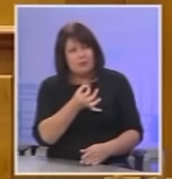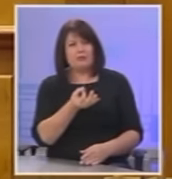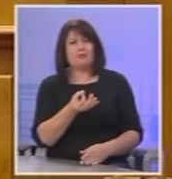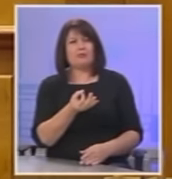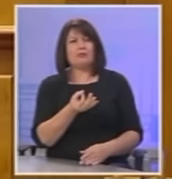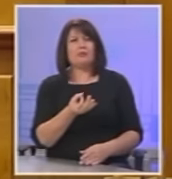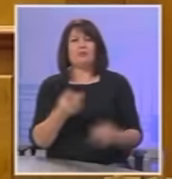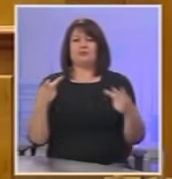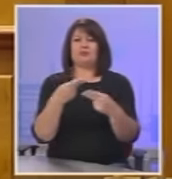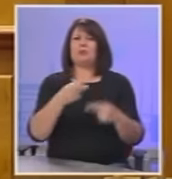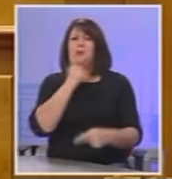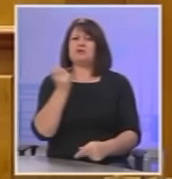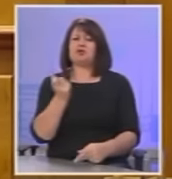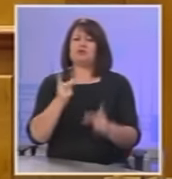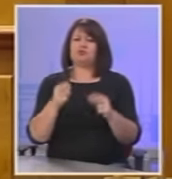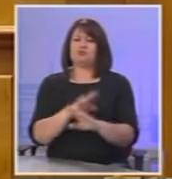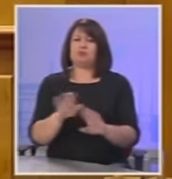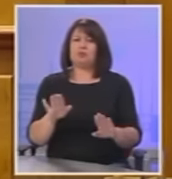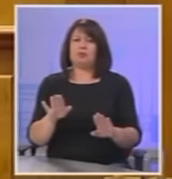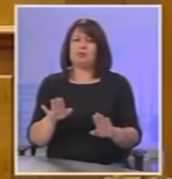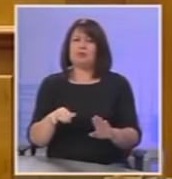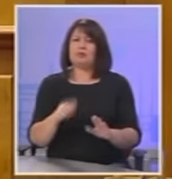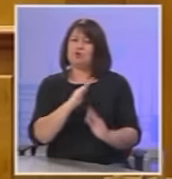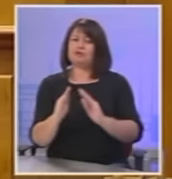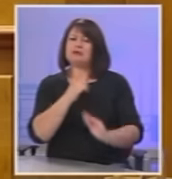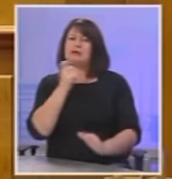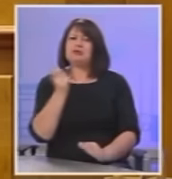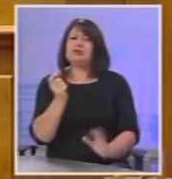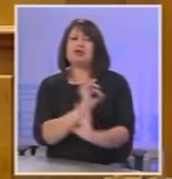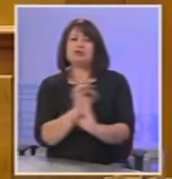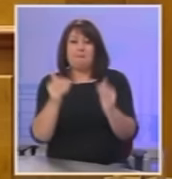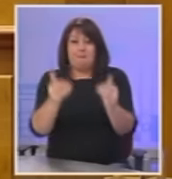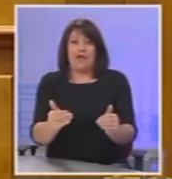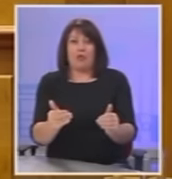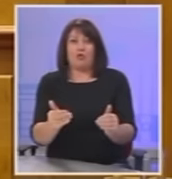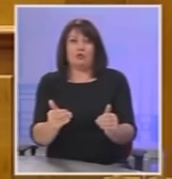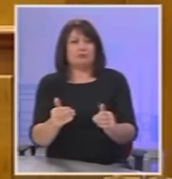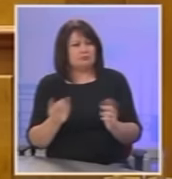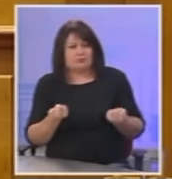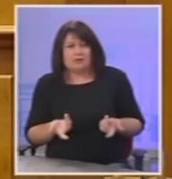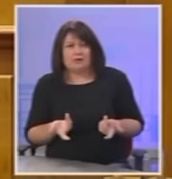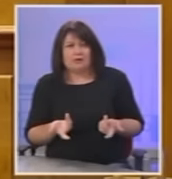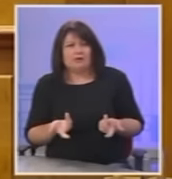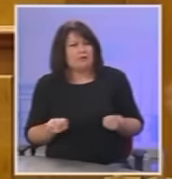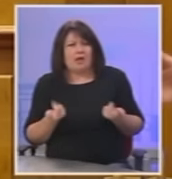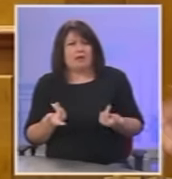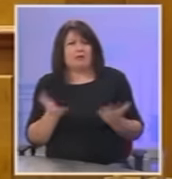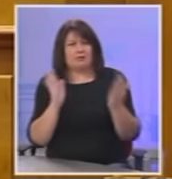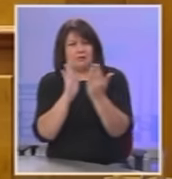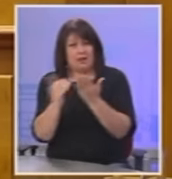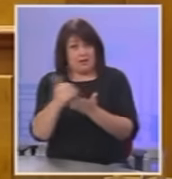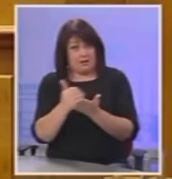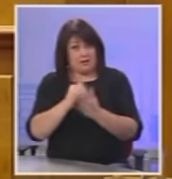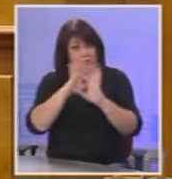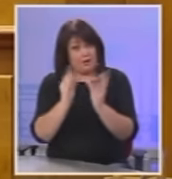δεν θα γίνουν περικοπές στις συντάξεις? Δεν λέγατε ότι η προστασία των συντάξεων είναι κόκκινη γραμμή? Τι άλλαξε? Είναι αντιμετώπιση αδικιών